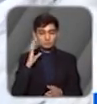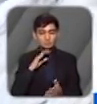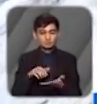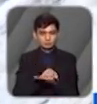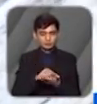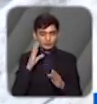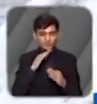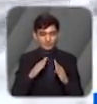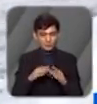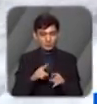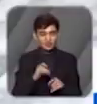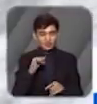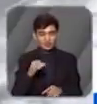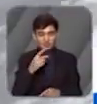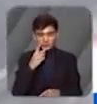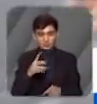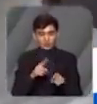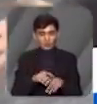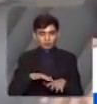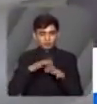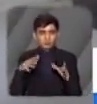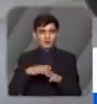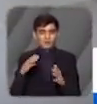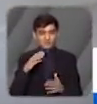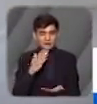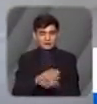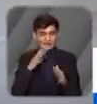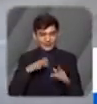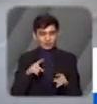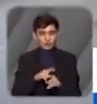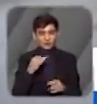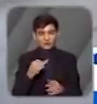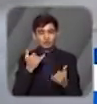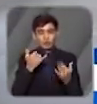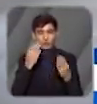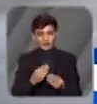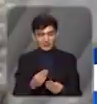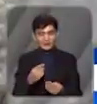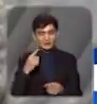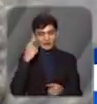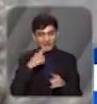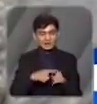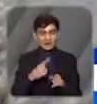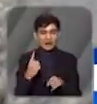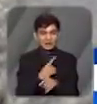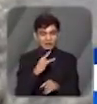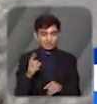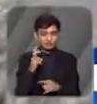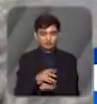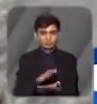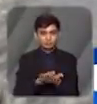көріп тұрсаңыздар, адам бойына дейін жетіп қалған, бірақ бүгінгі күнге дейін бірде бір қар тазалайтын техника